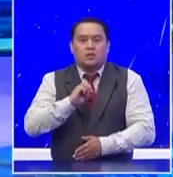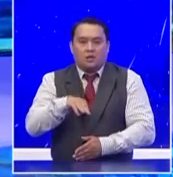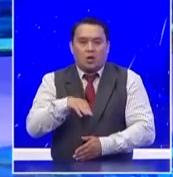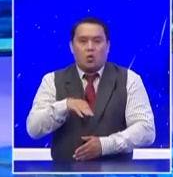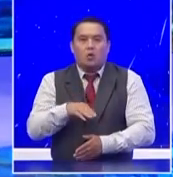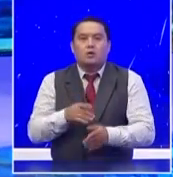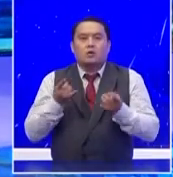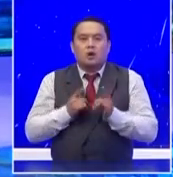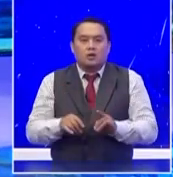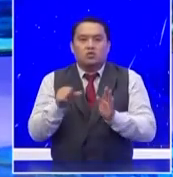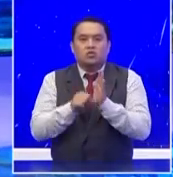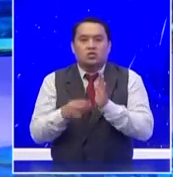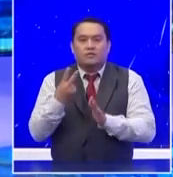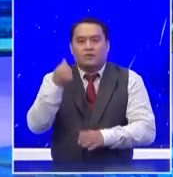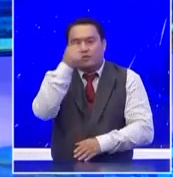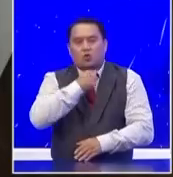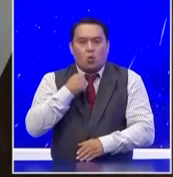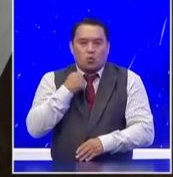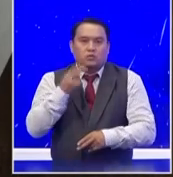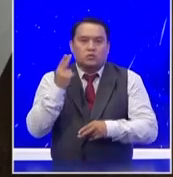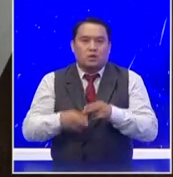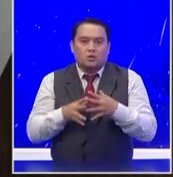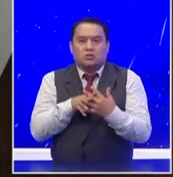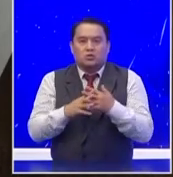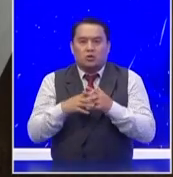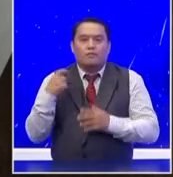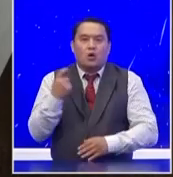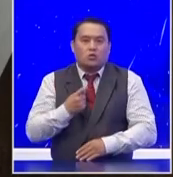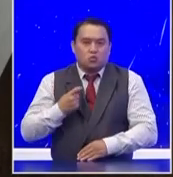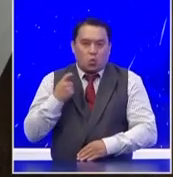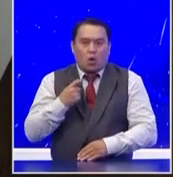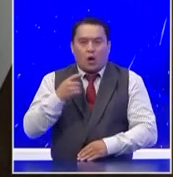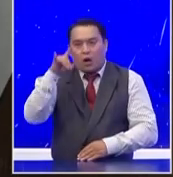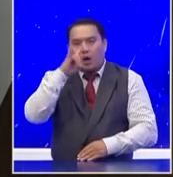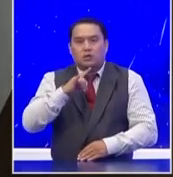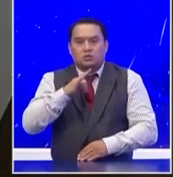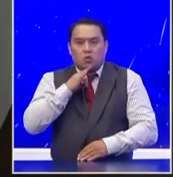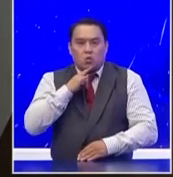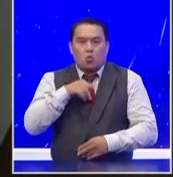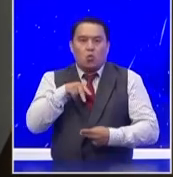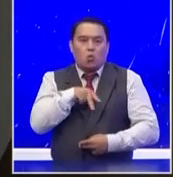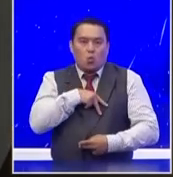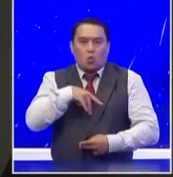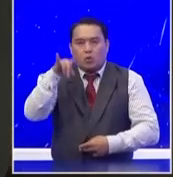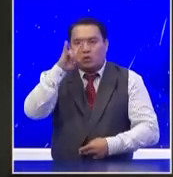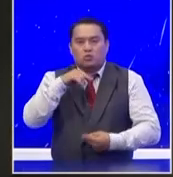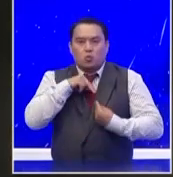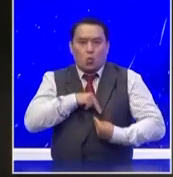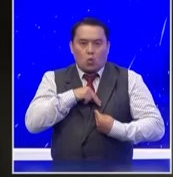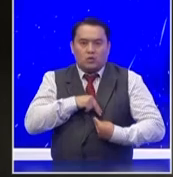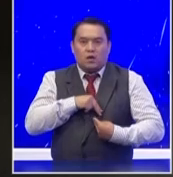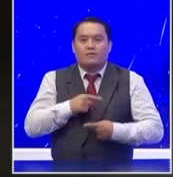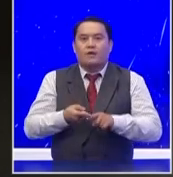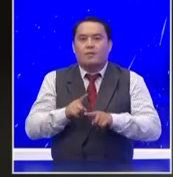Садвакасов. Новый руководитель родился в 1962 году, окончил сельскохозяйственный институт Казахского ордена